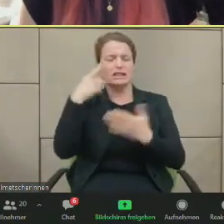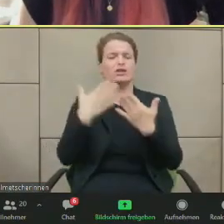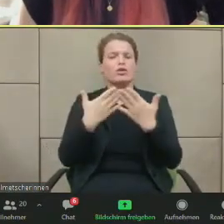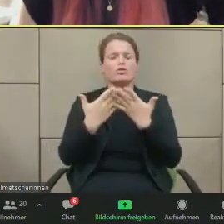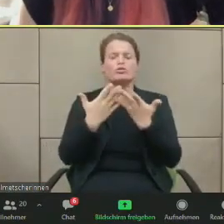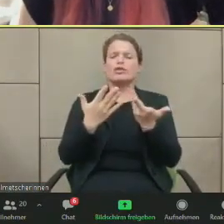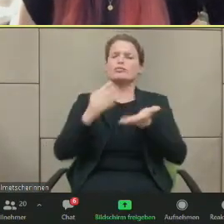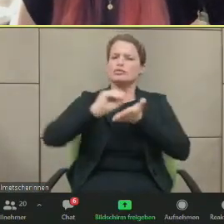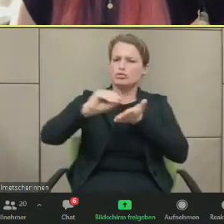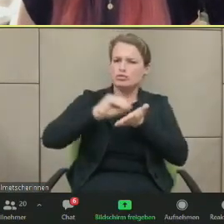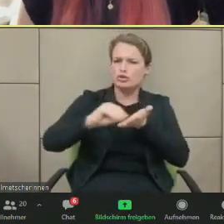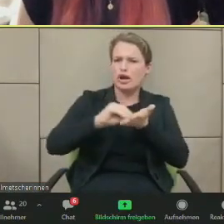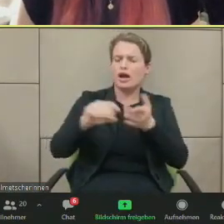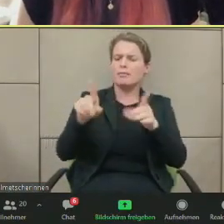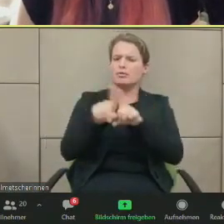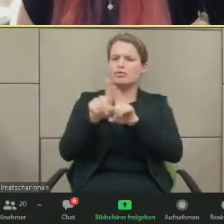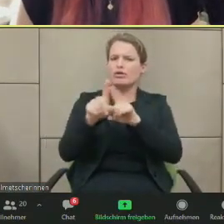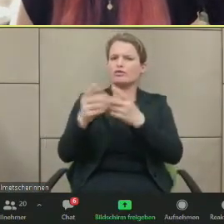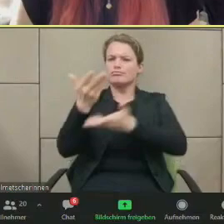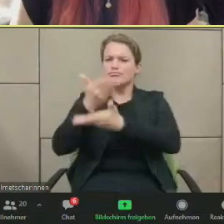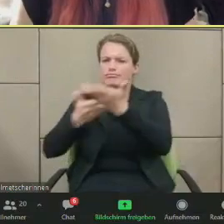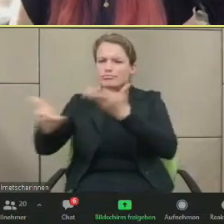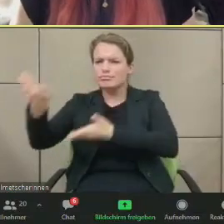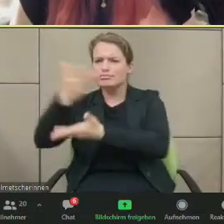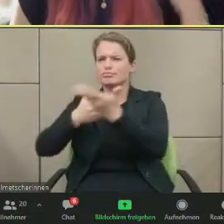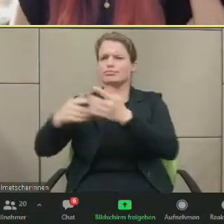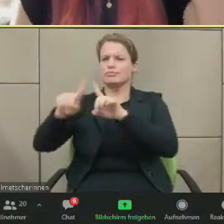sehr geholfen. Und